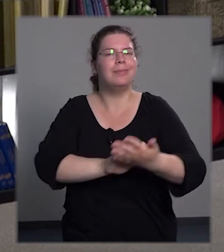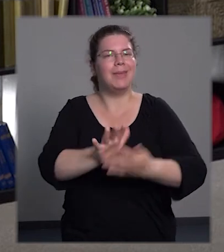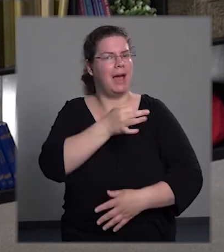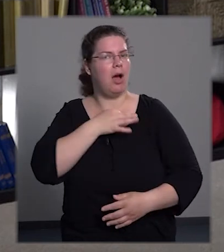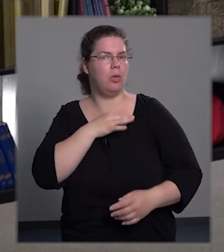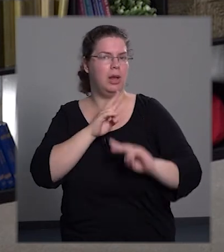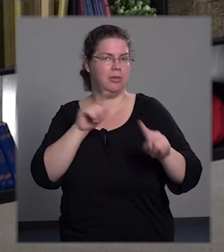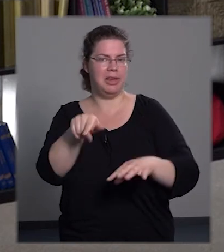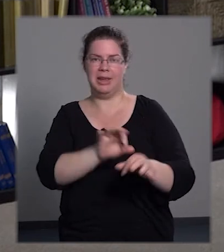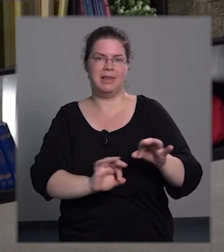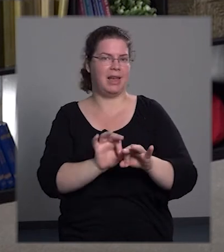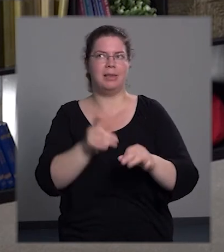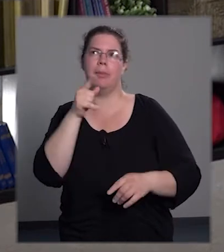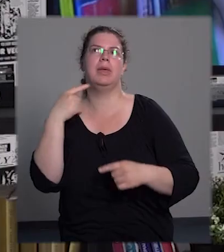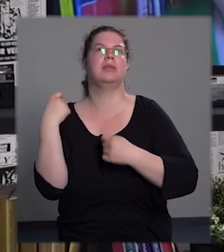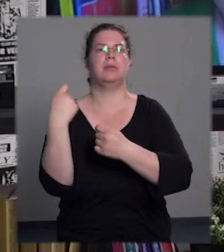az egésznek, mit tud adni?